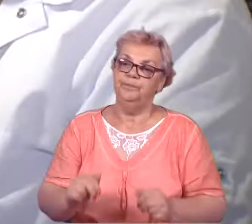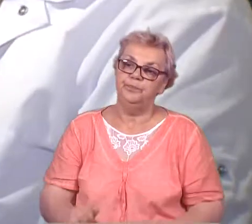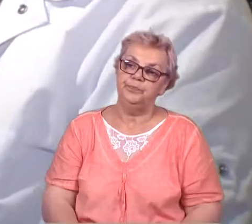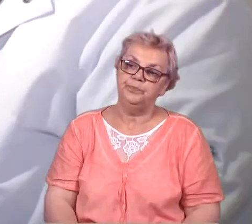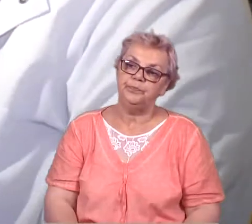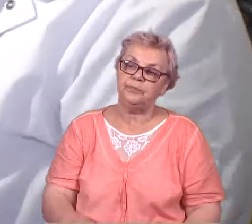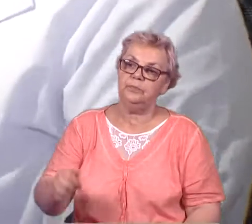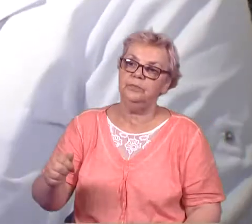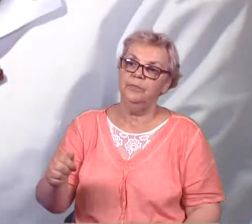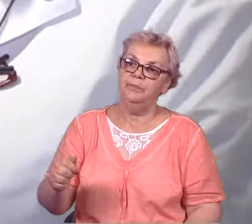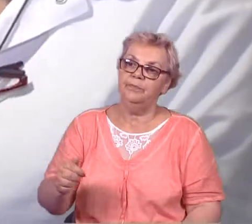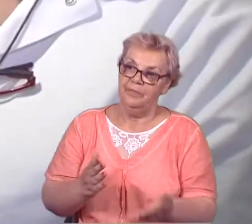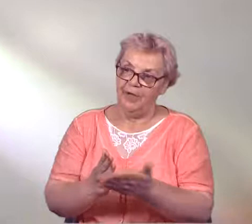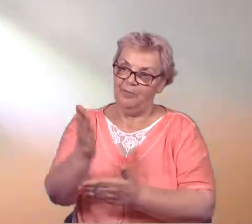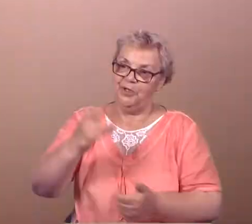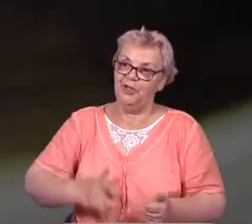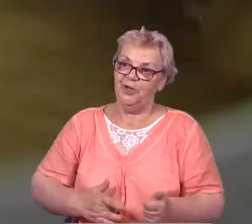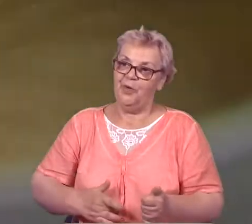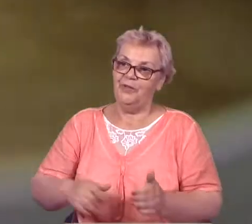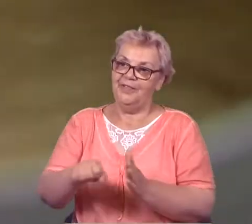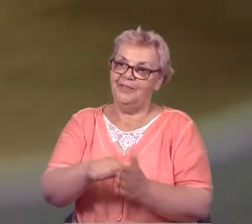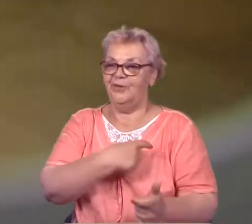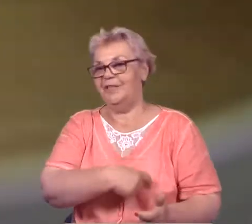Przeżołądek do serca.